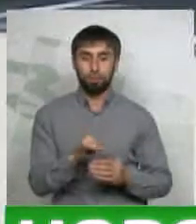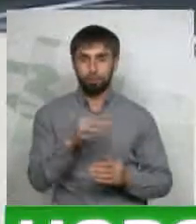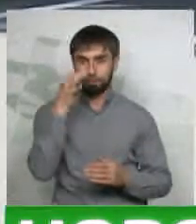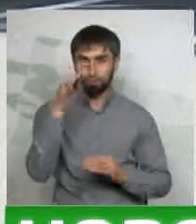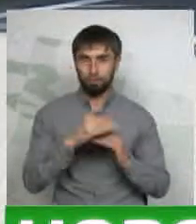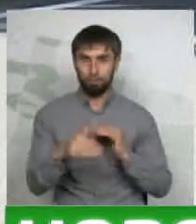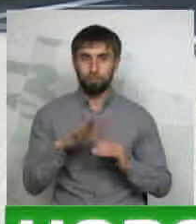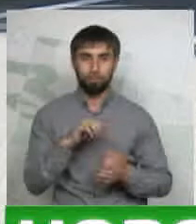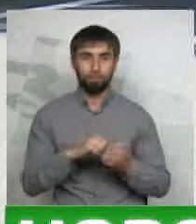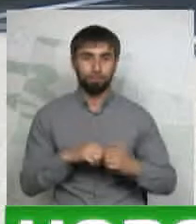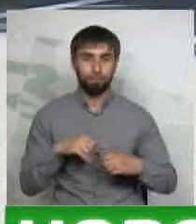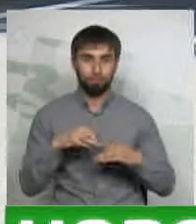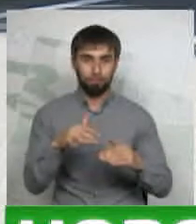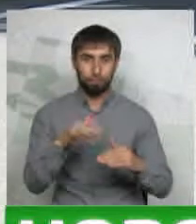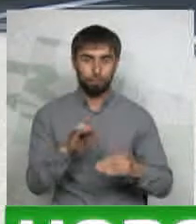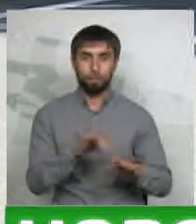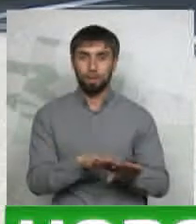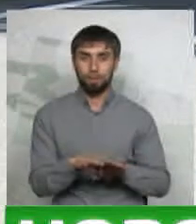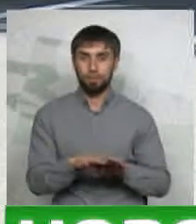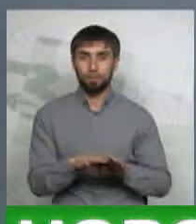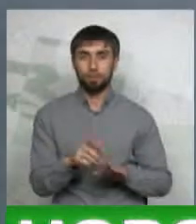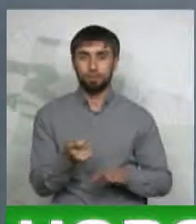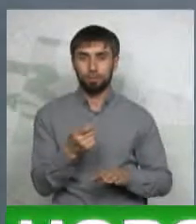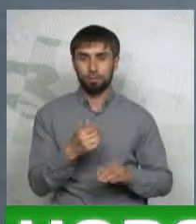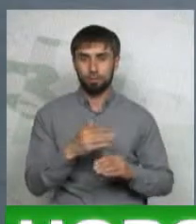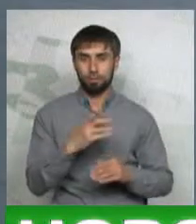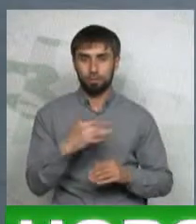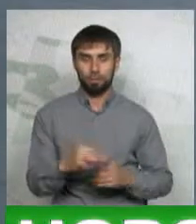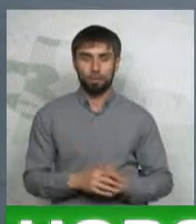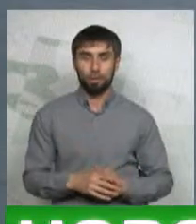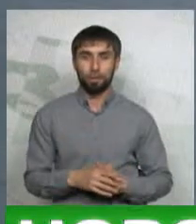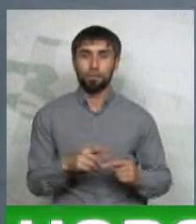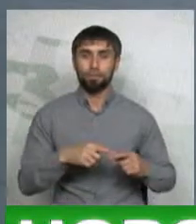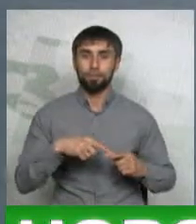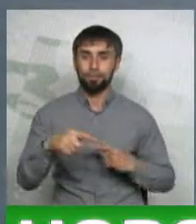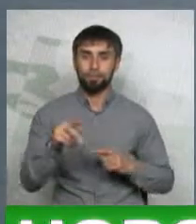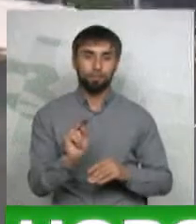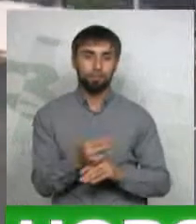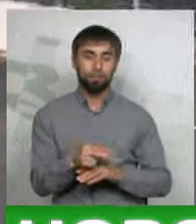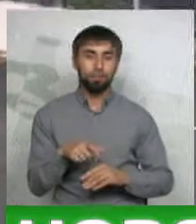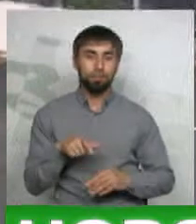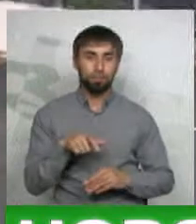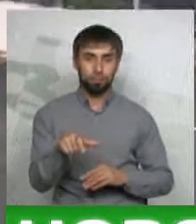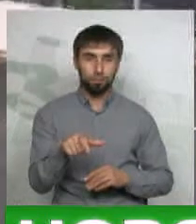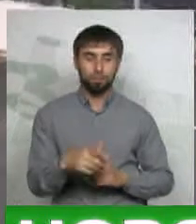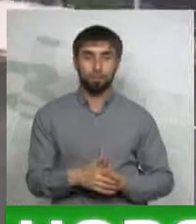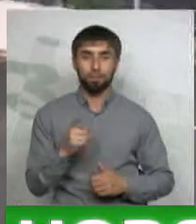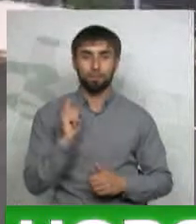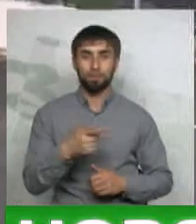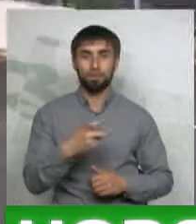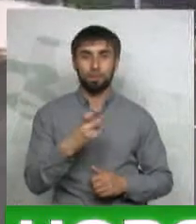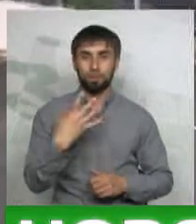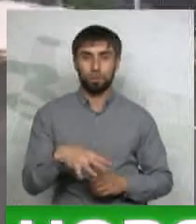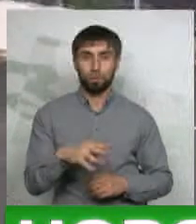выровняли песчано-гравийной смесью и, соответственно, мелкозернистым слоем. Протяженность ремонтируемого участка